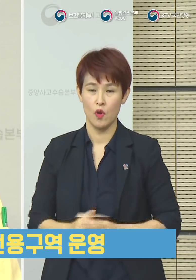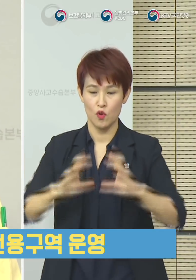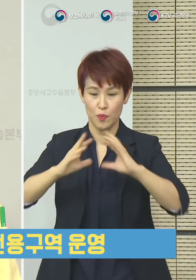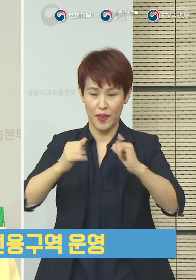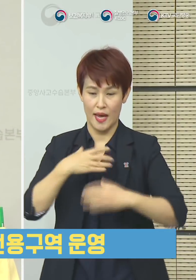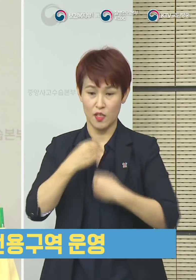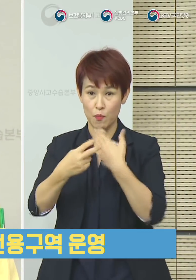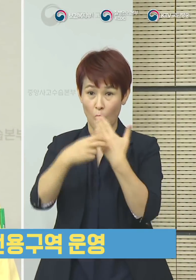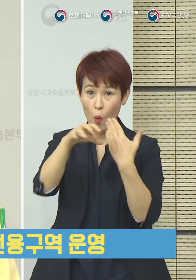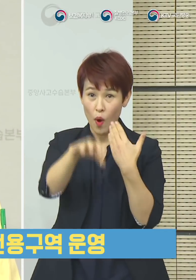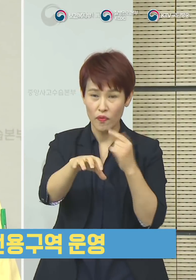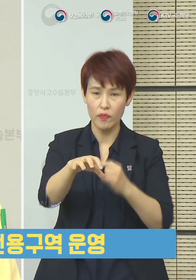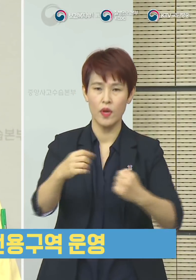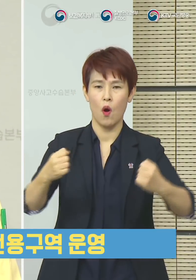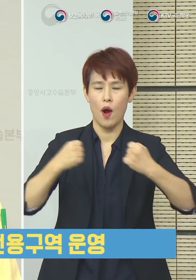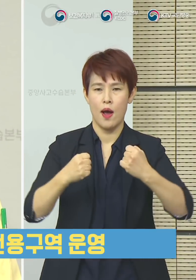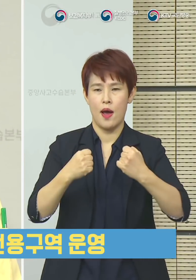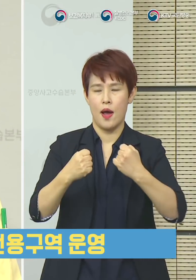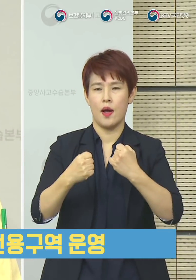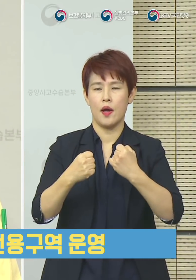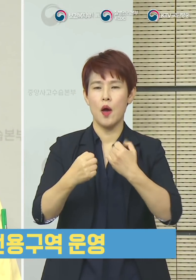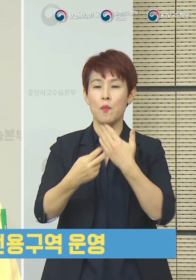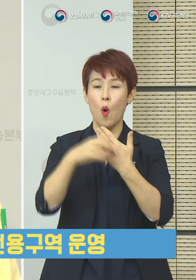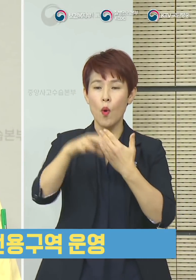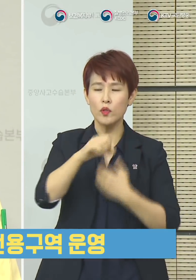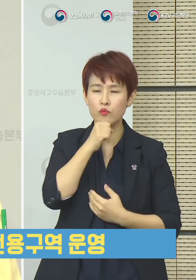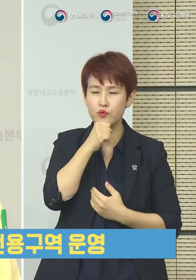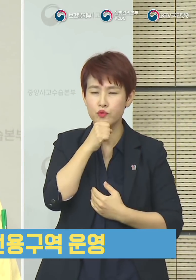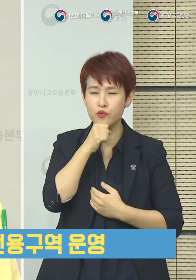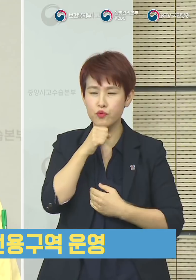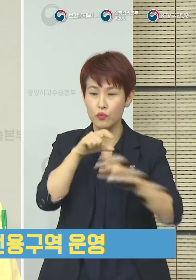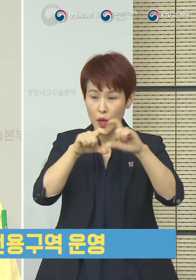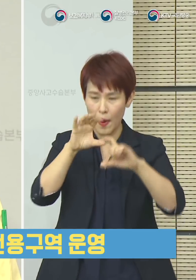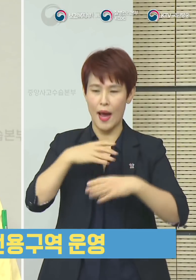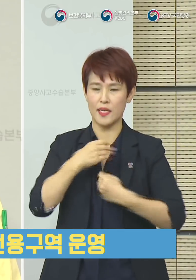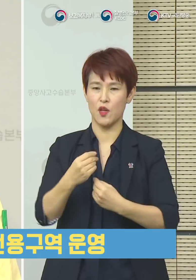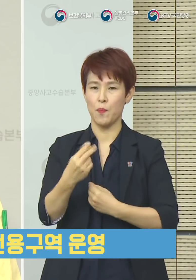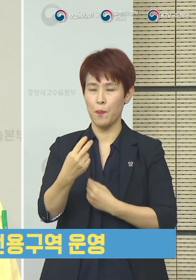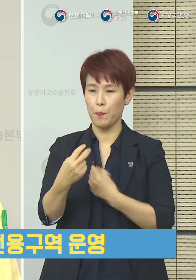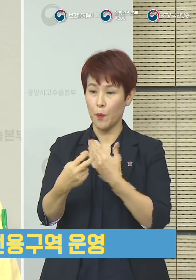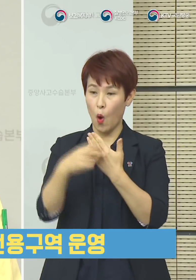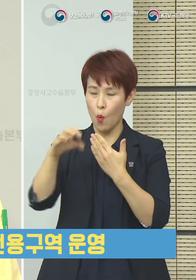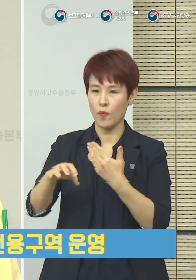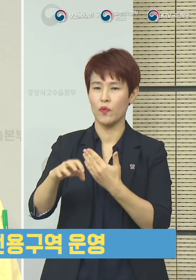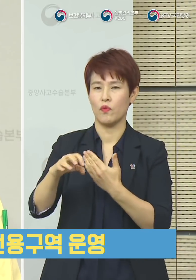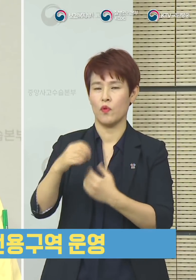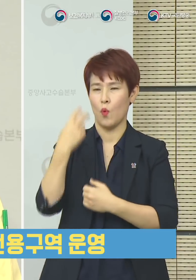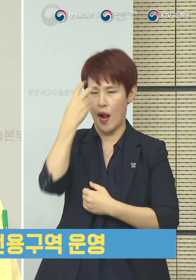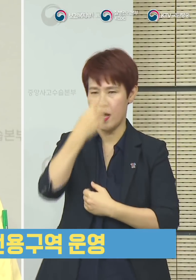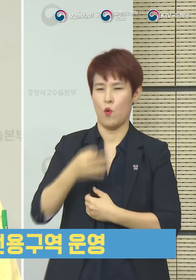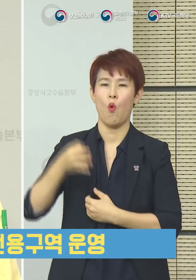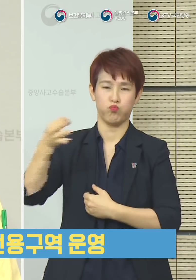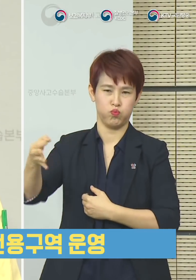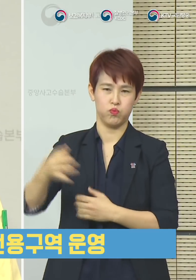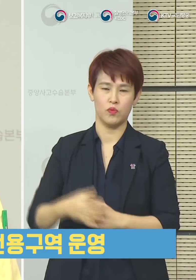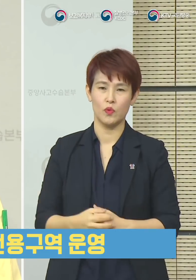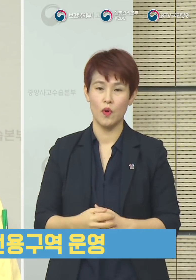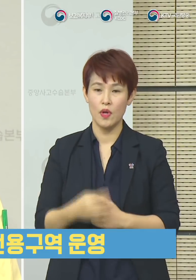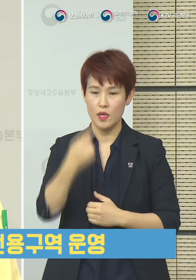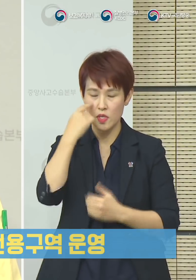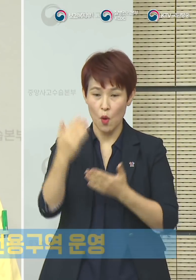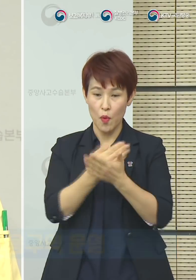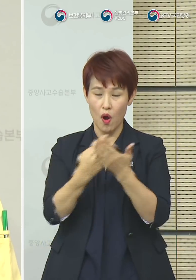대해서는 건강보험의 수가 중 안심병원 감염 예방 관리료가 적용되고 선별진료소 내에